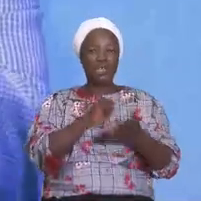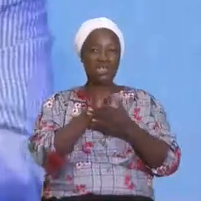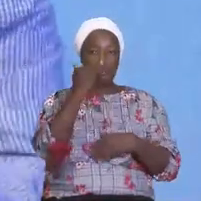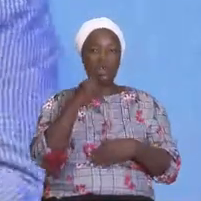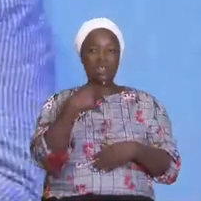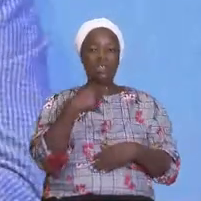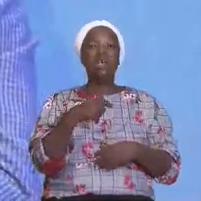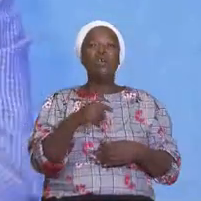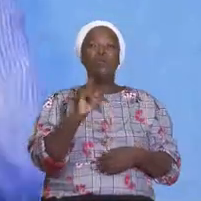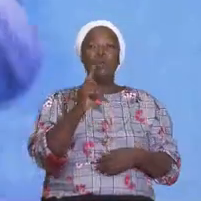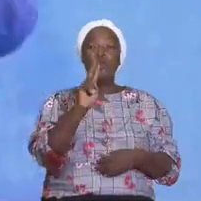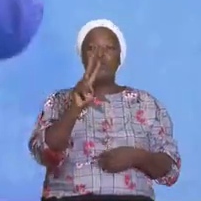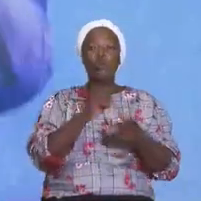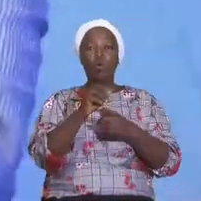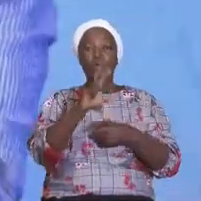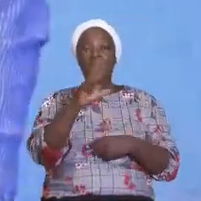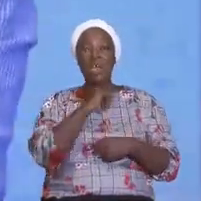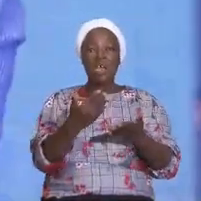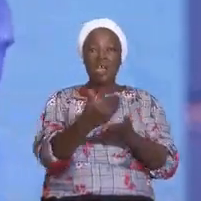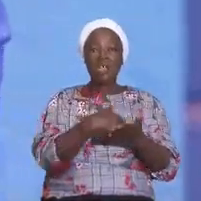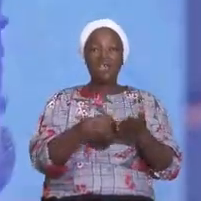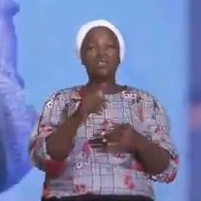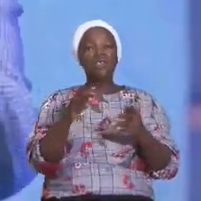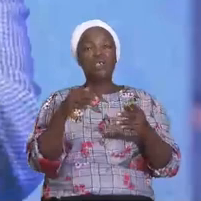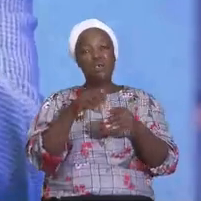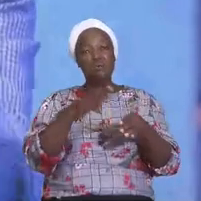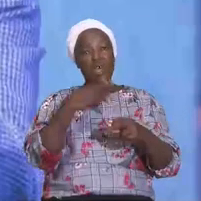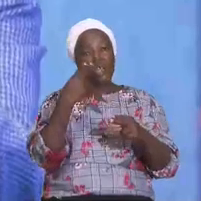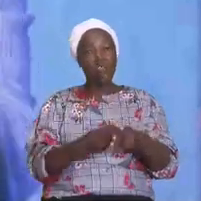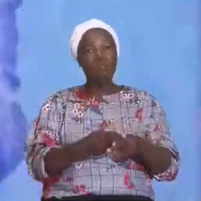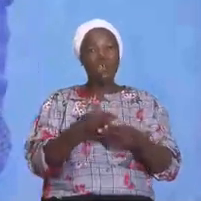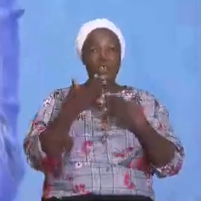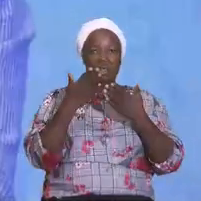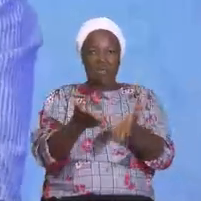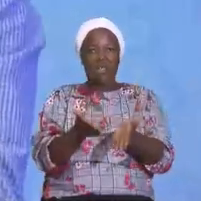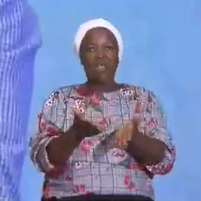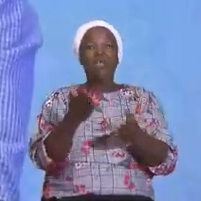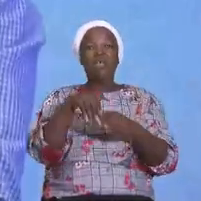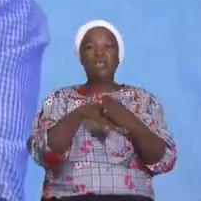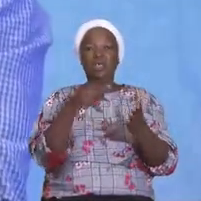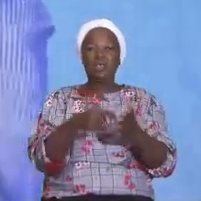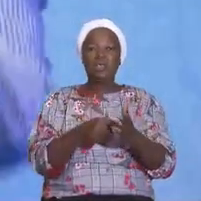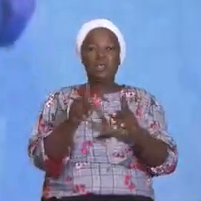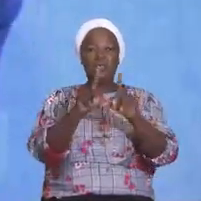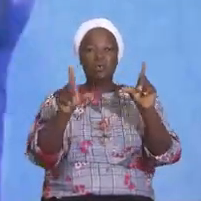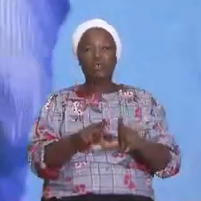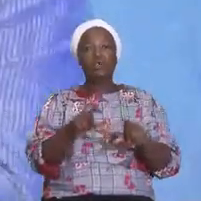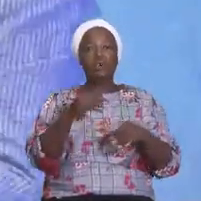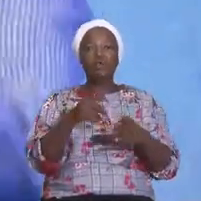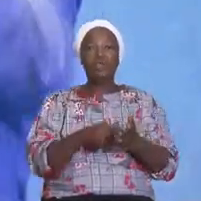ici présent avec nous. C'est pourquoi il a dit, je suis là où deux ou trois sont rassemblés en mon